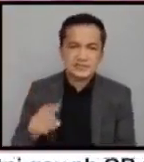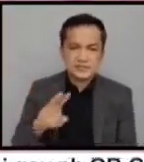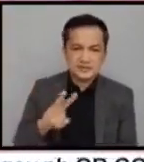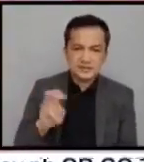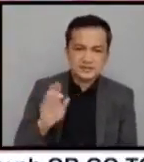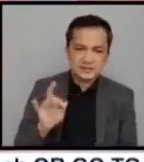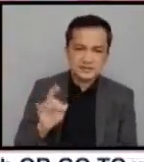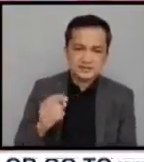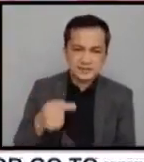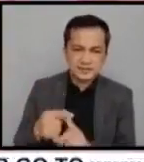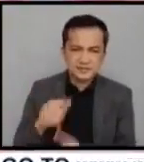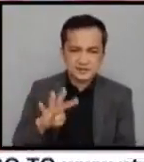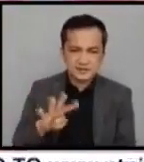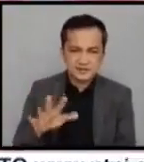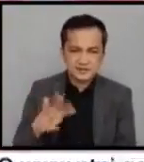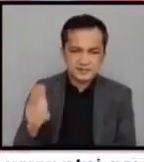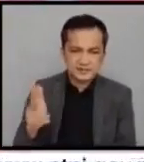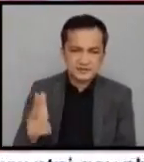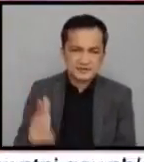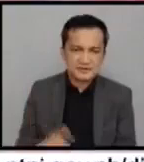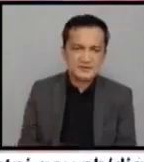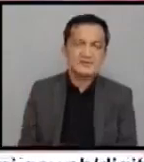tsaka 30.